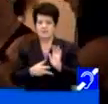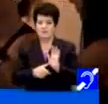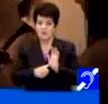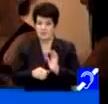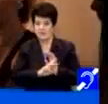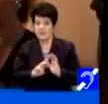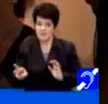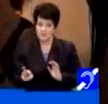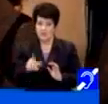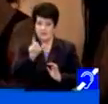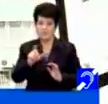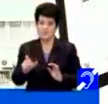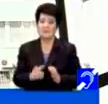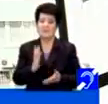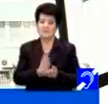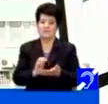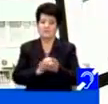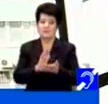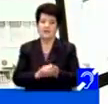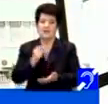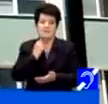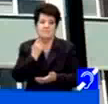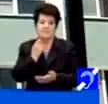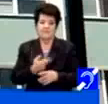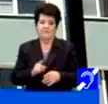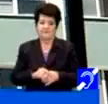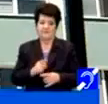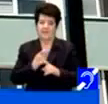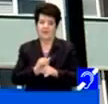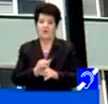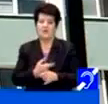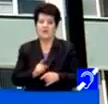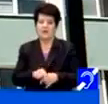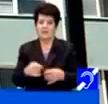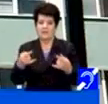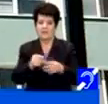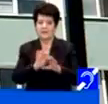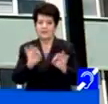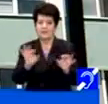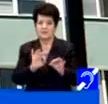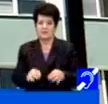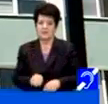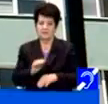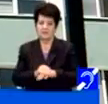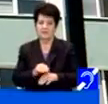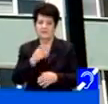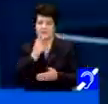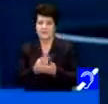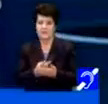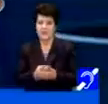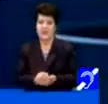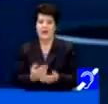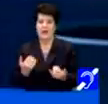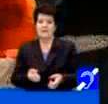de cetățeni ai țării sunt în evidențele medicilor suferind de alcoolism cronic. În telejurnal aflăm date îngrijorătoare astăzi când